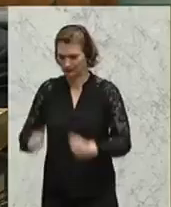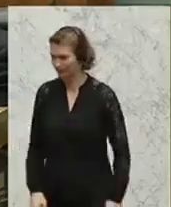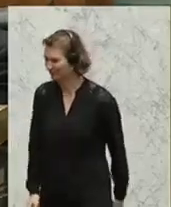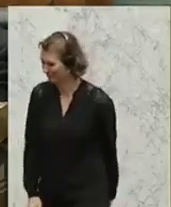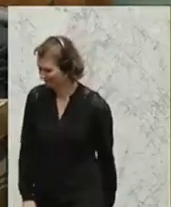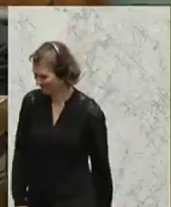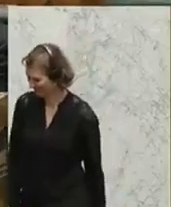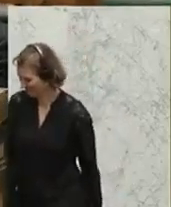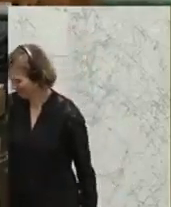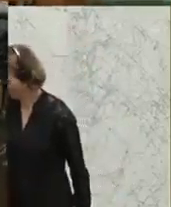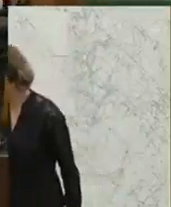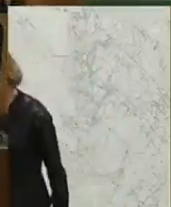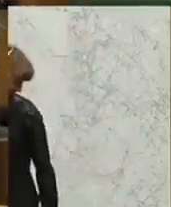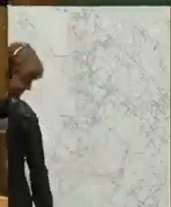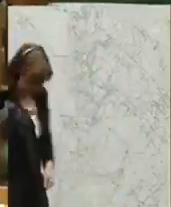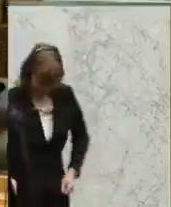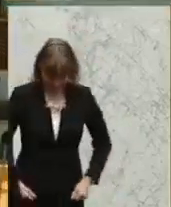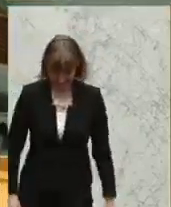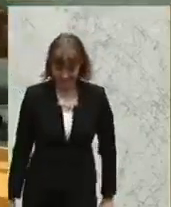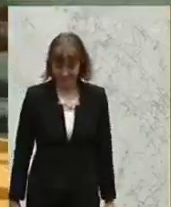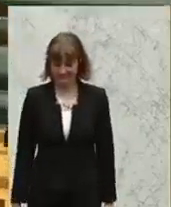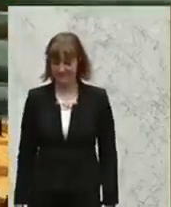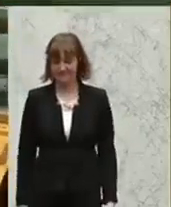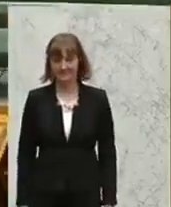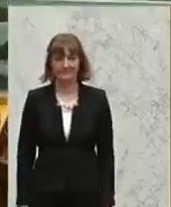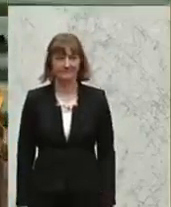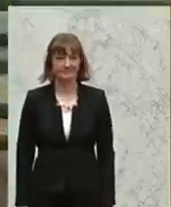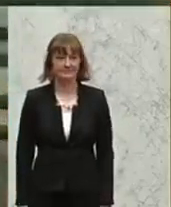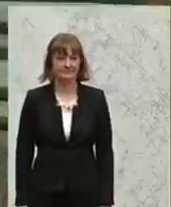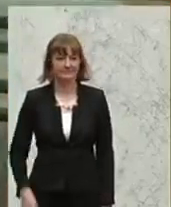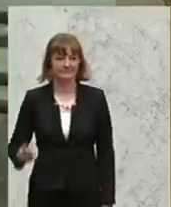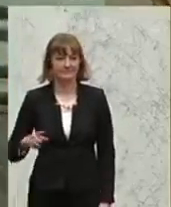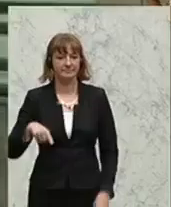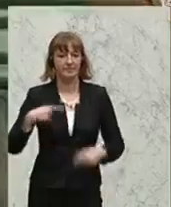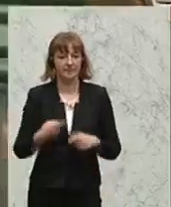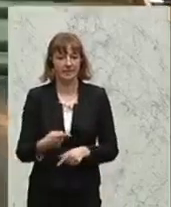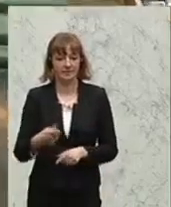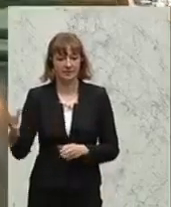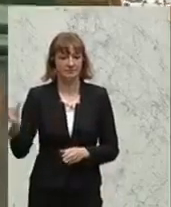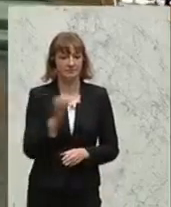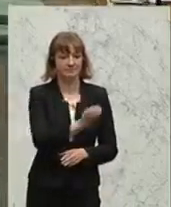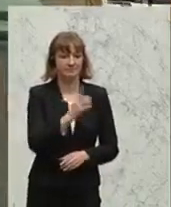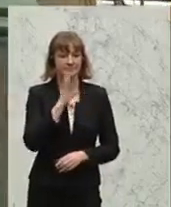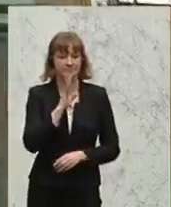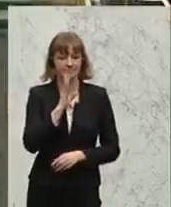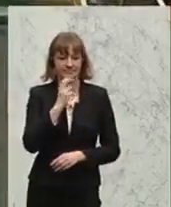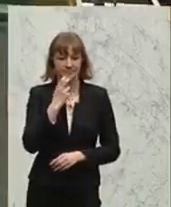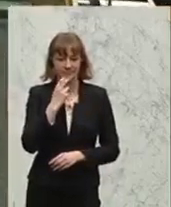Wirte besonders im ländlichen Raum nicht, hält Peter Haubner von der ÖVP fest. Sie würden teilweise ums Überleben